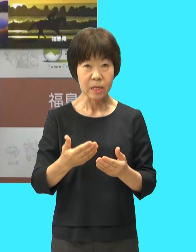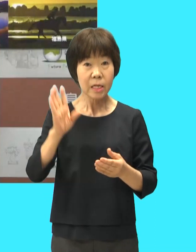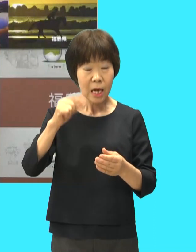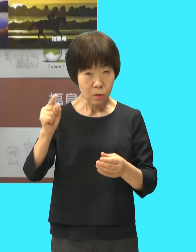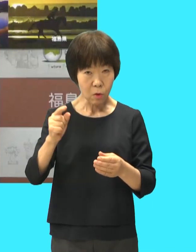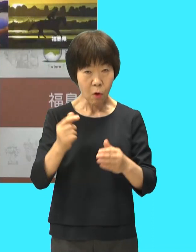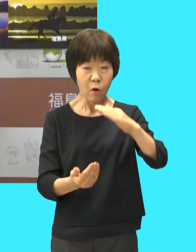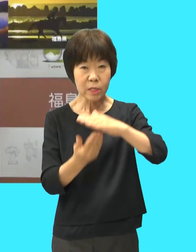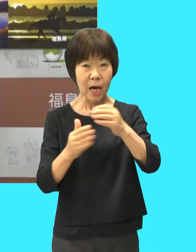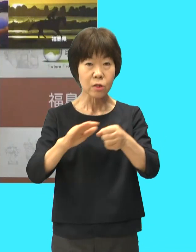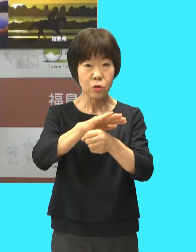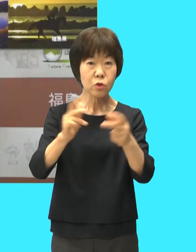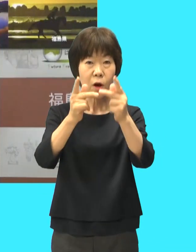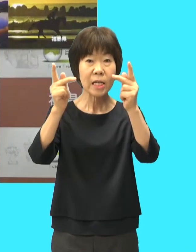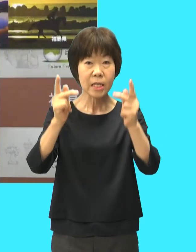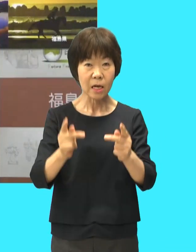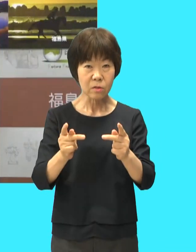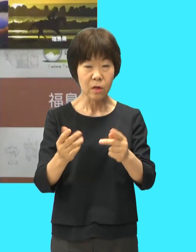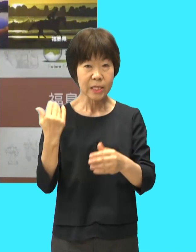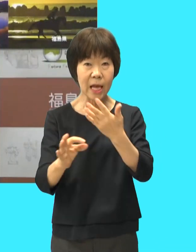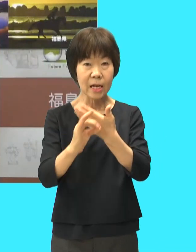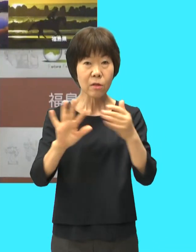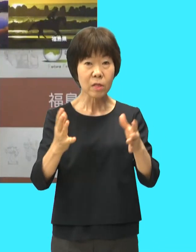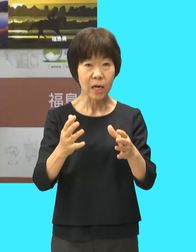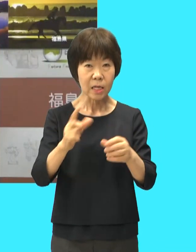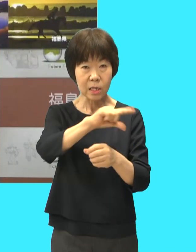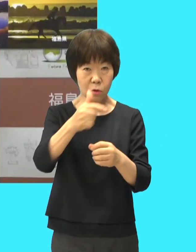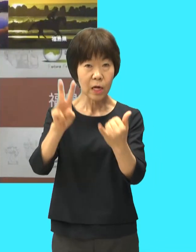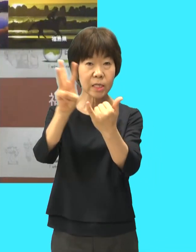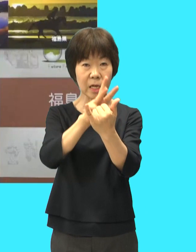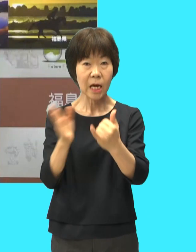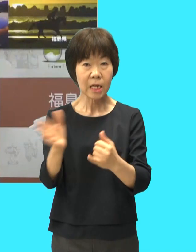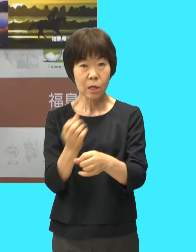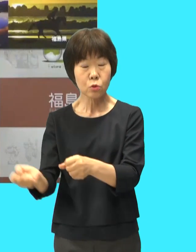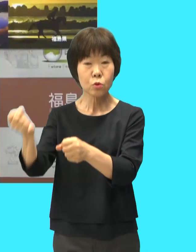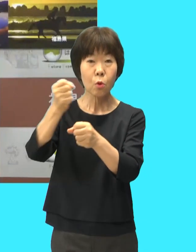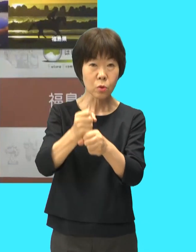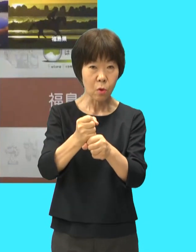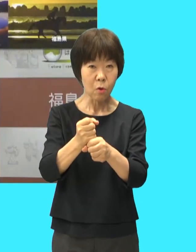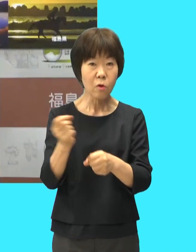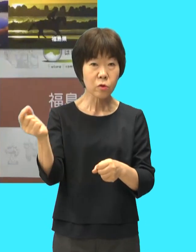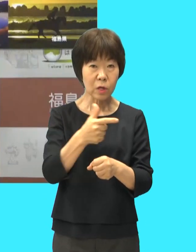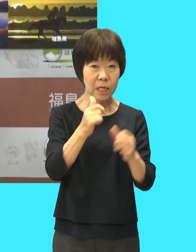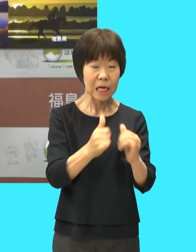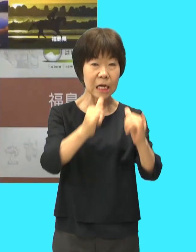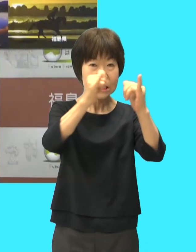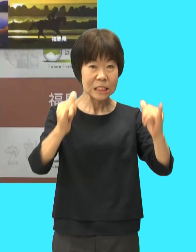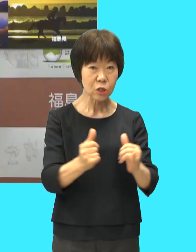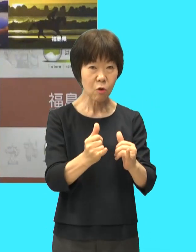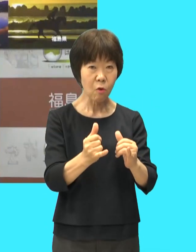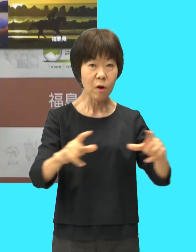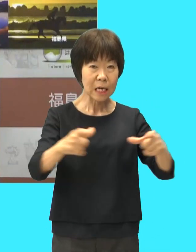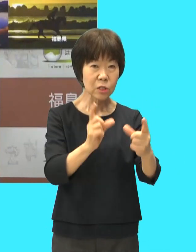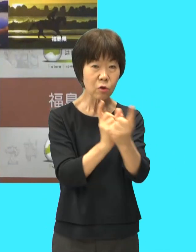最重要課題である前例のない複合災害からの復興と急激な人口減少